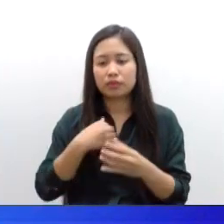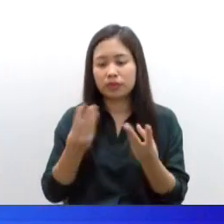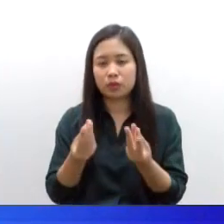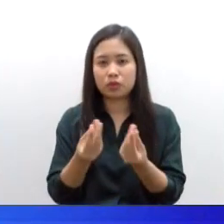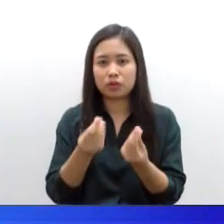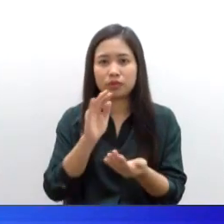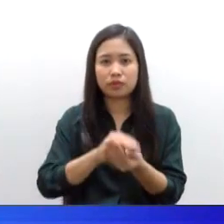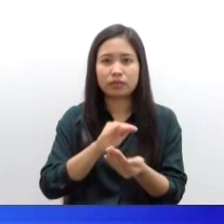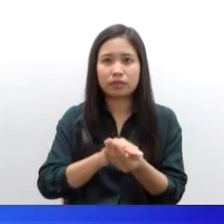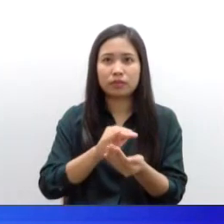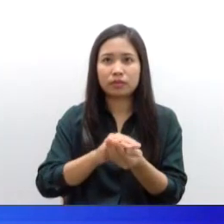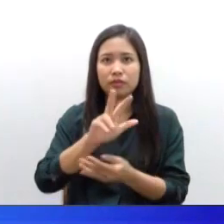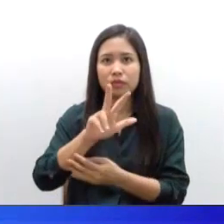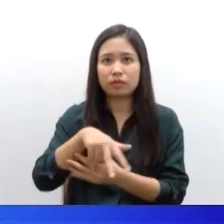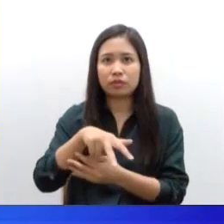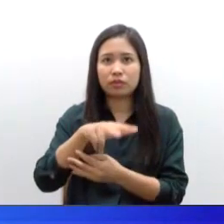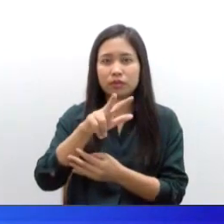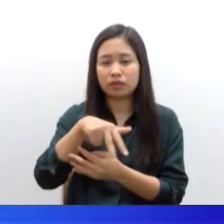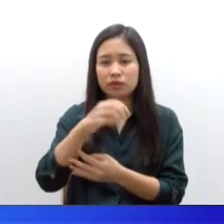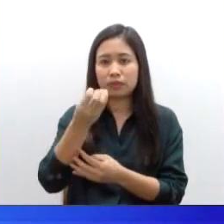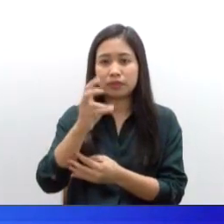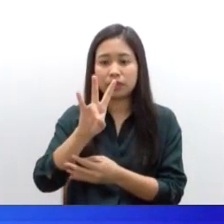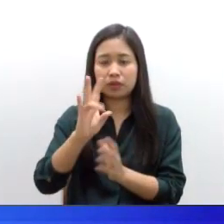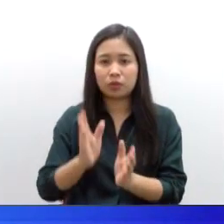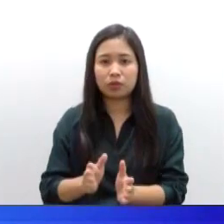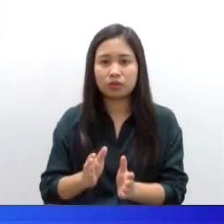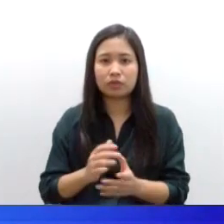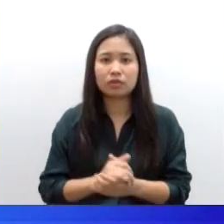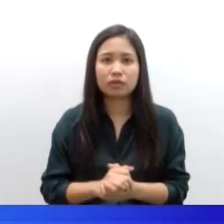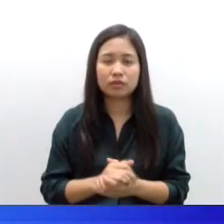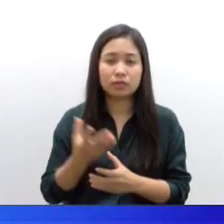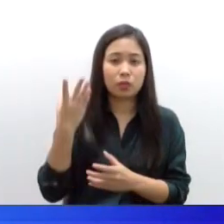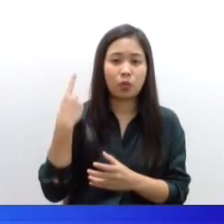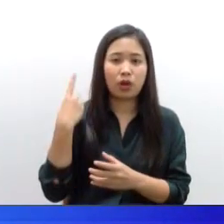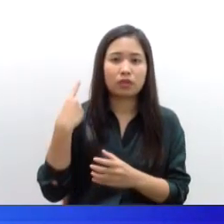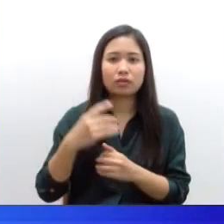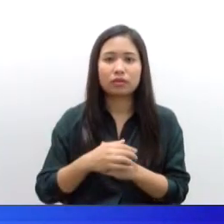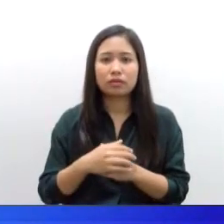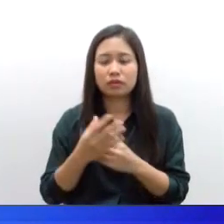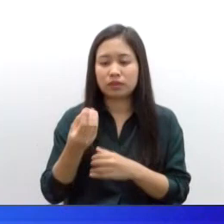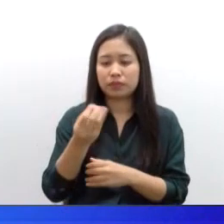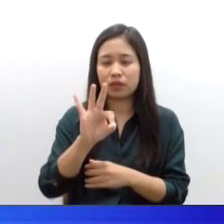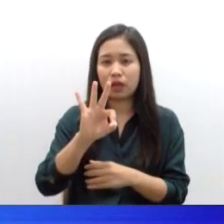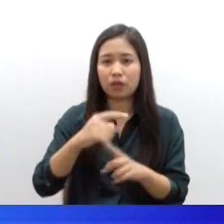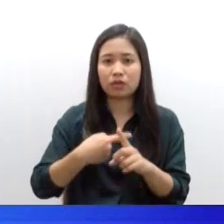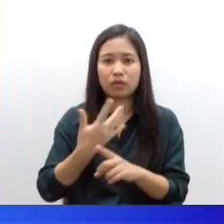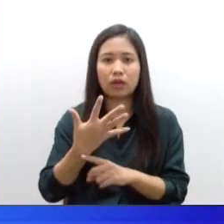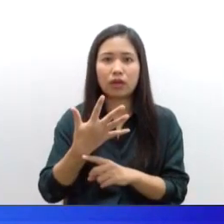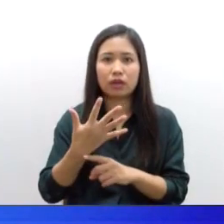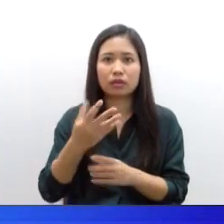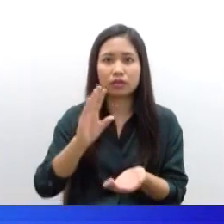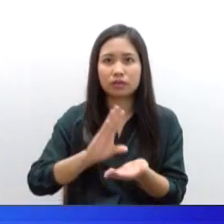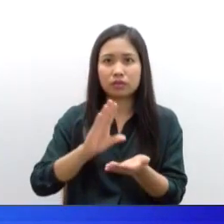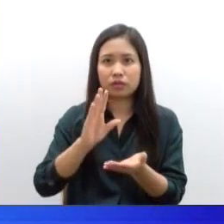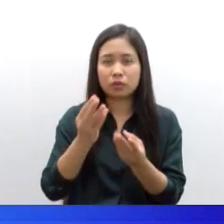อยู่ 3,017 คนนะครับมาถึงเมื่อวานครับวันที่19พฤษภาคมเรามีตัวเลขสะสม